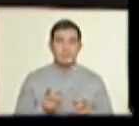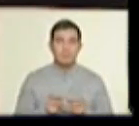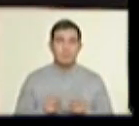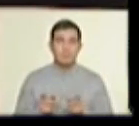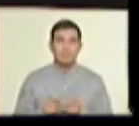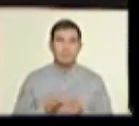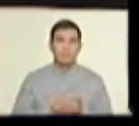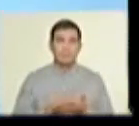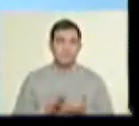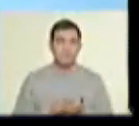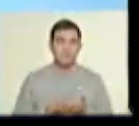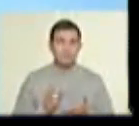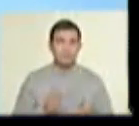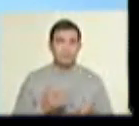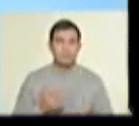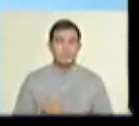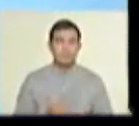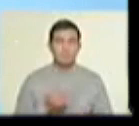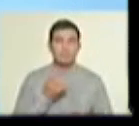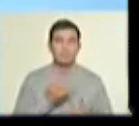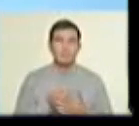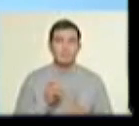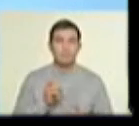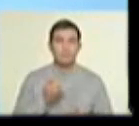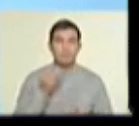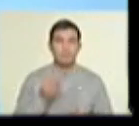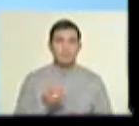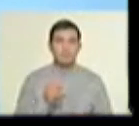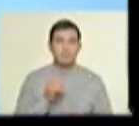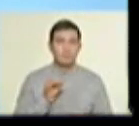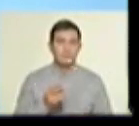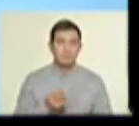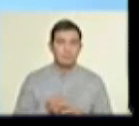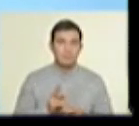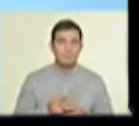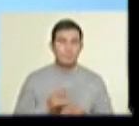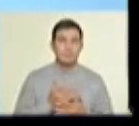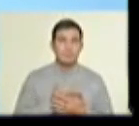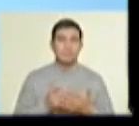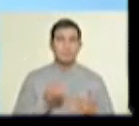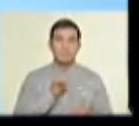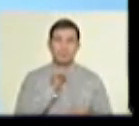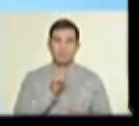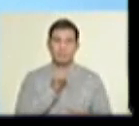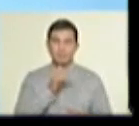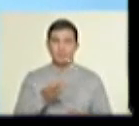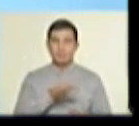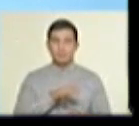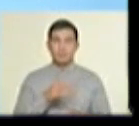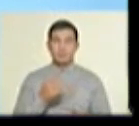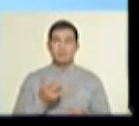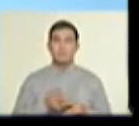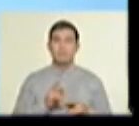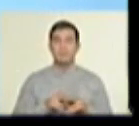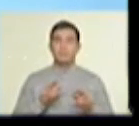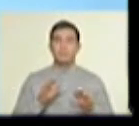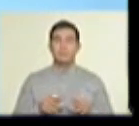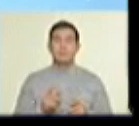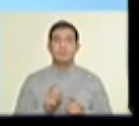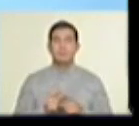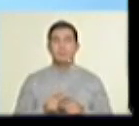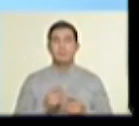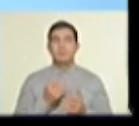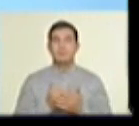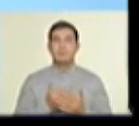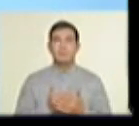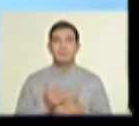yoziladi. Masalan, besh ariq, qorqiz, Qashqadaryo so'zlarini bunga misol qilib